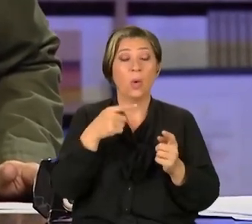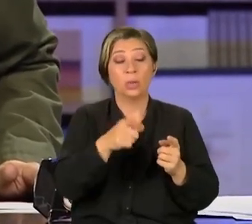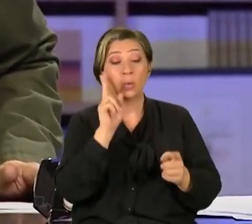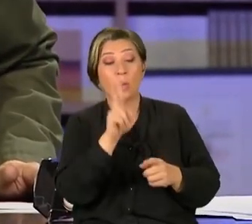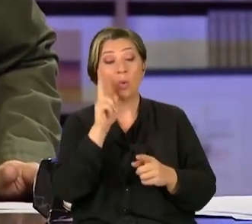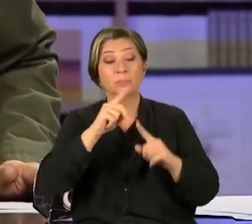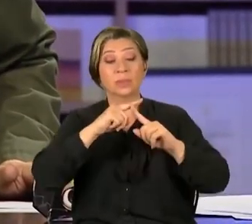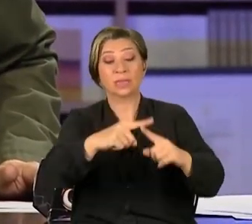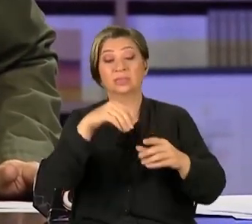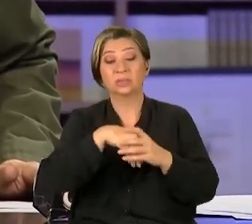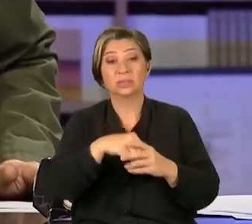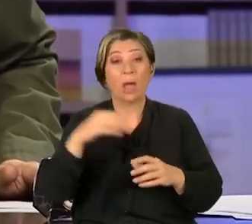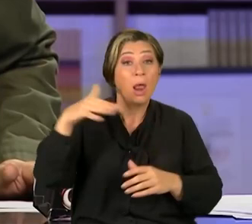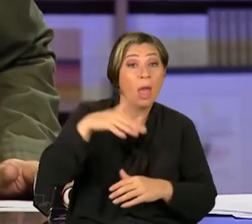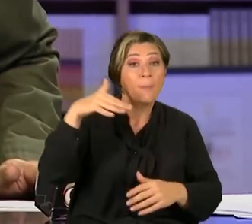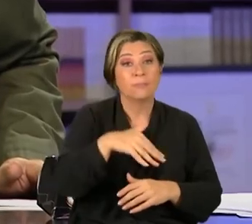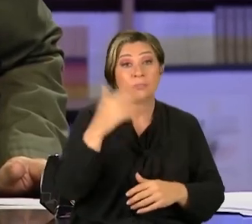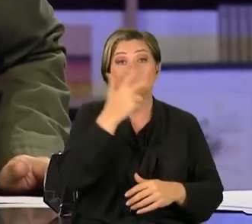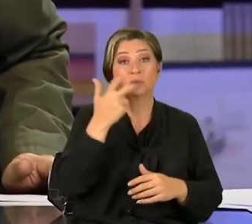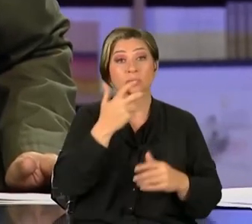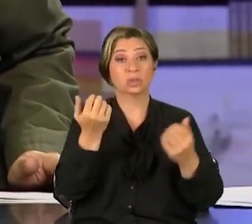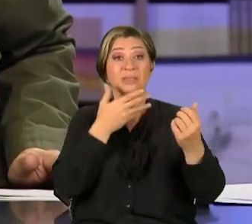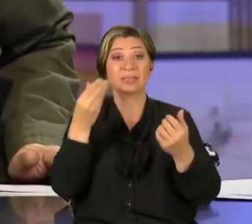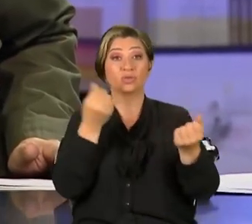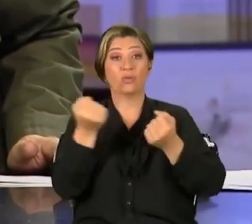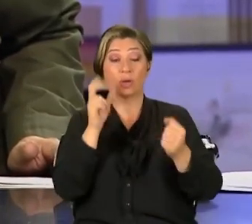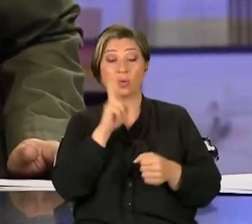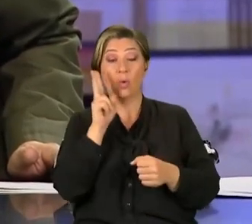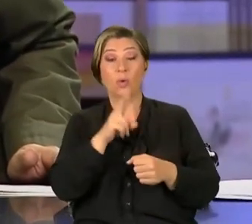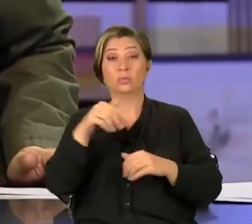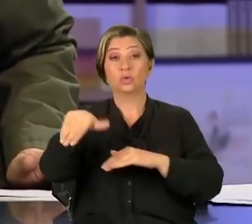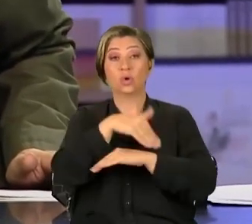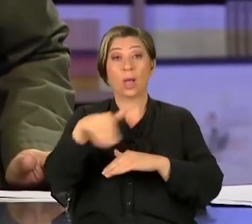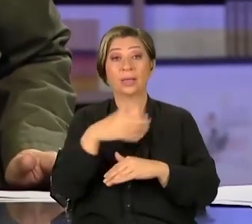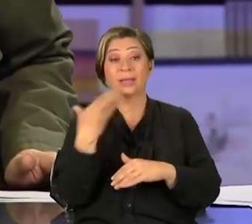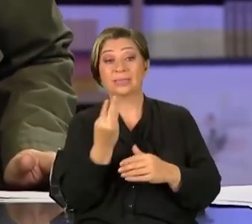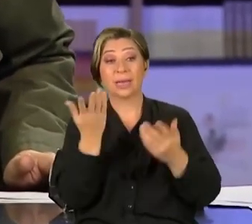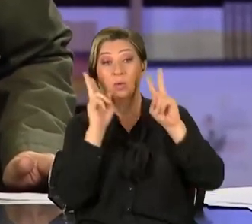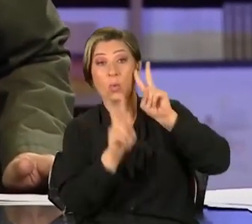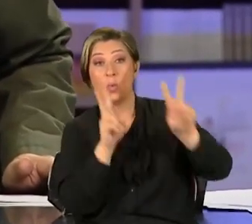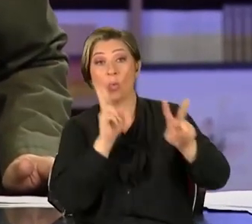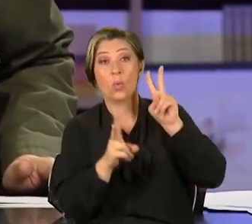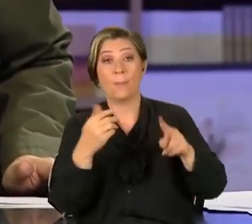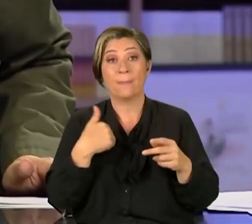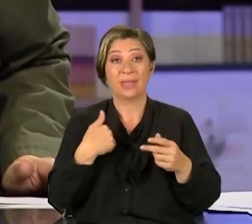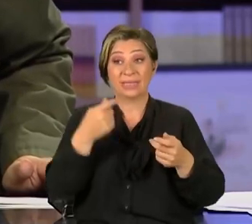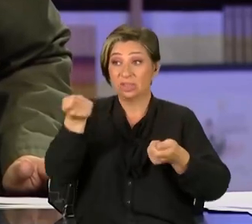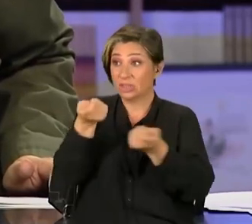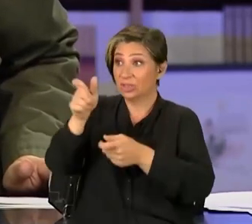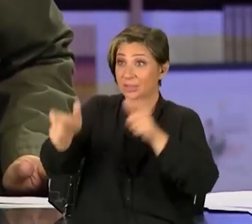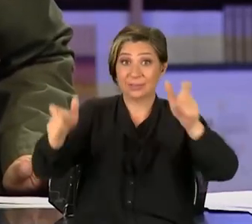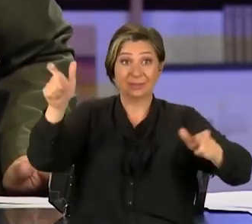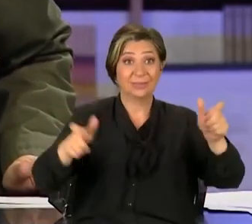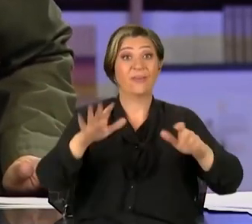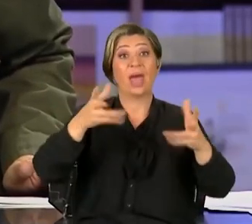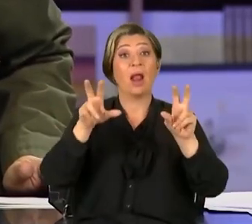görüyorum takside ne olduğunu genç genç şoförlerde ne olduğunu görüyorum sokakta gençlerde ne olduğunu görüyorum Bende çalışan gençlerde